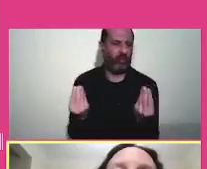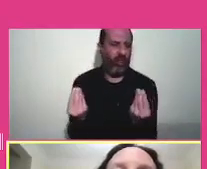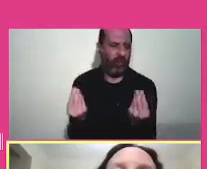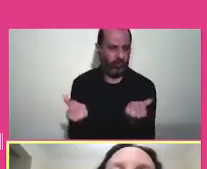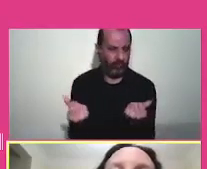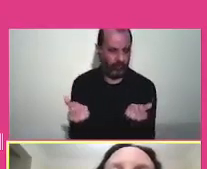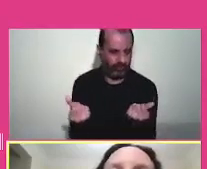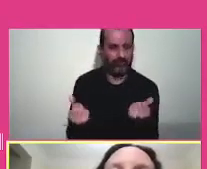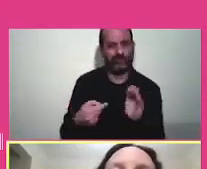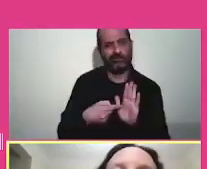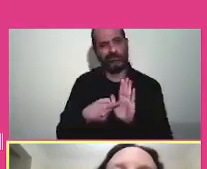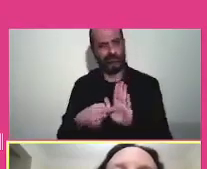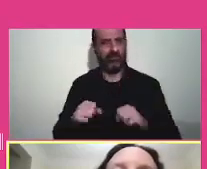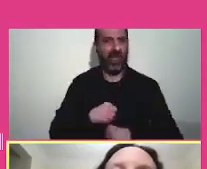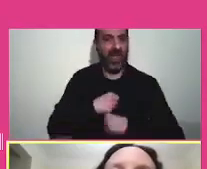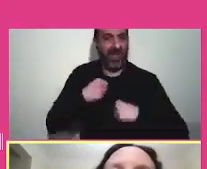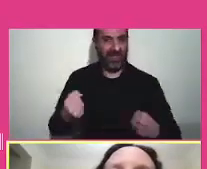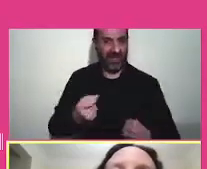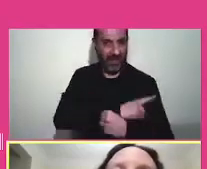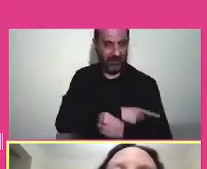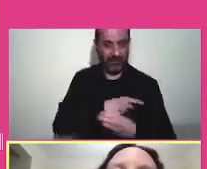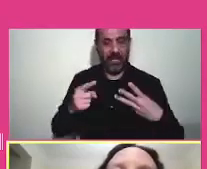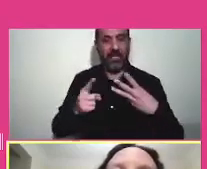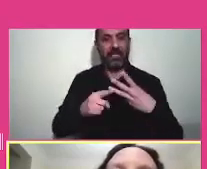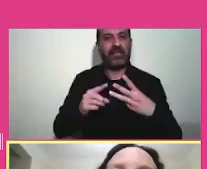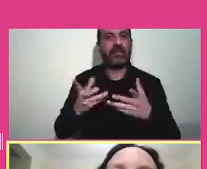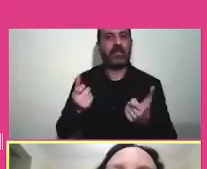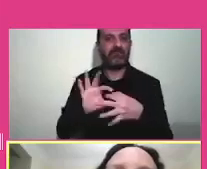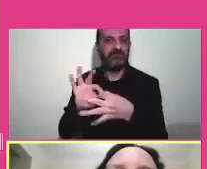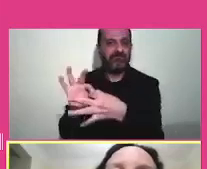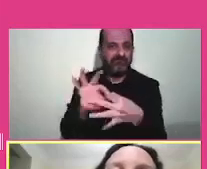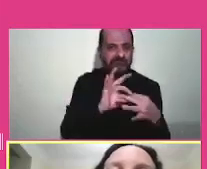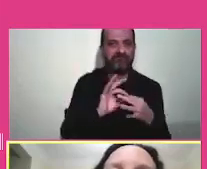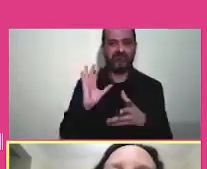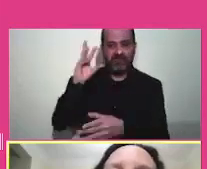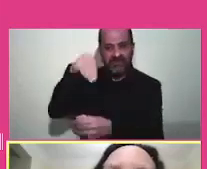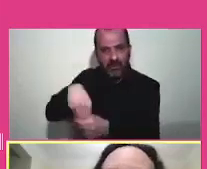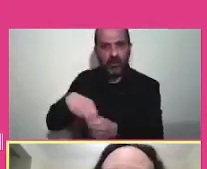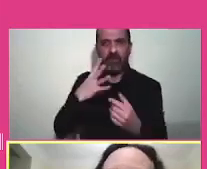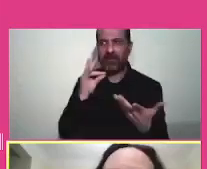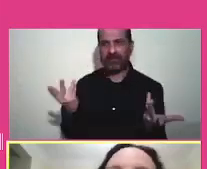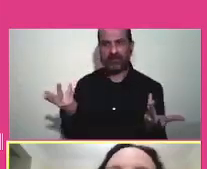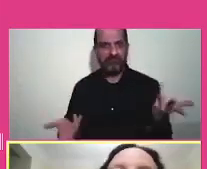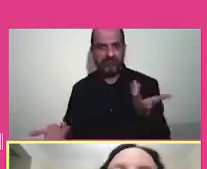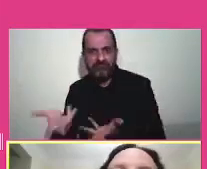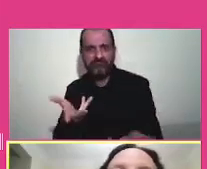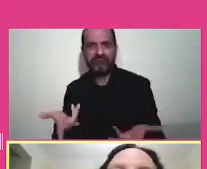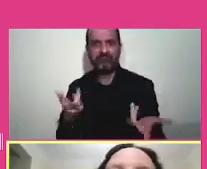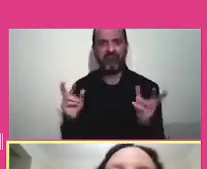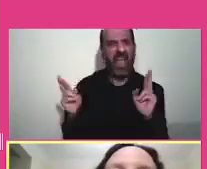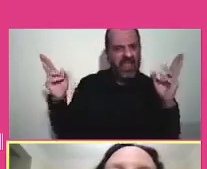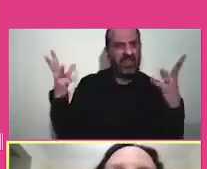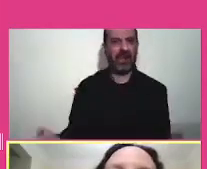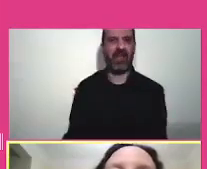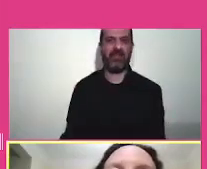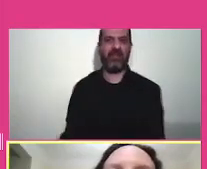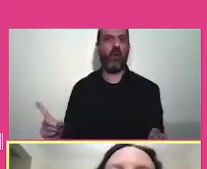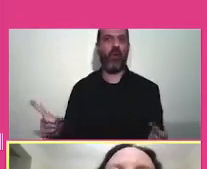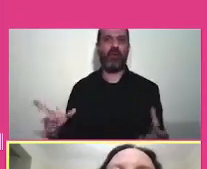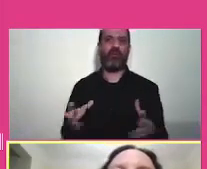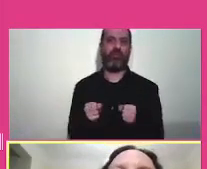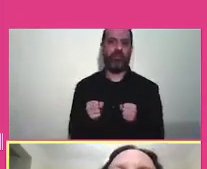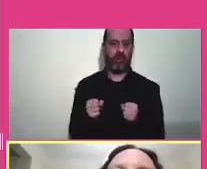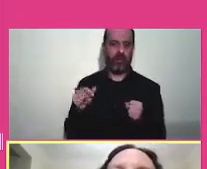η δημιουργία σχέσεων και ενεργή συμμετοχή στην τοπική κοινότητα. Όλο